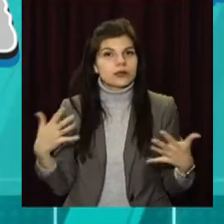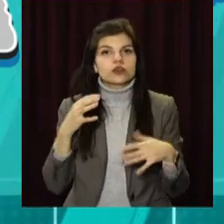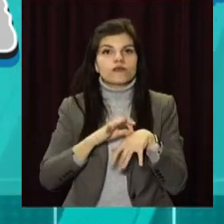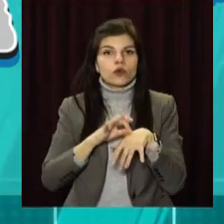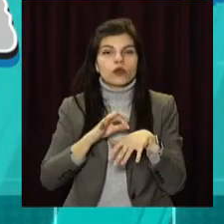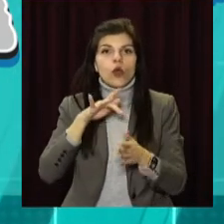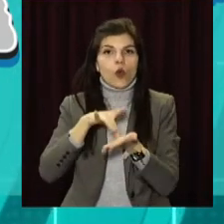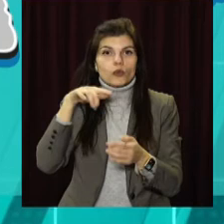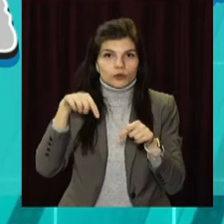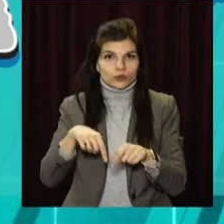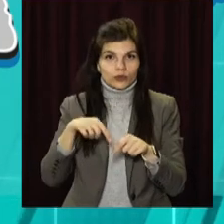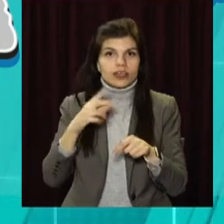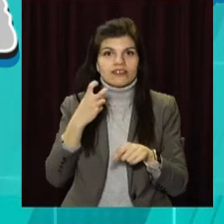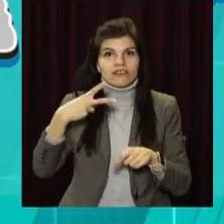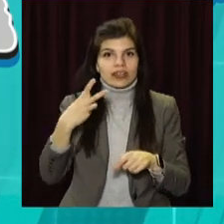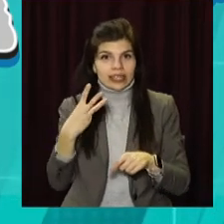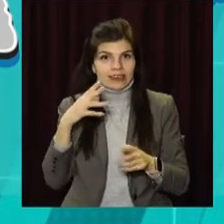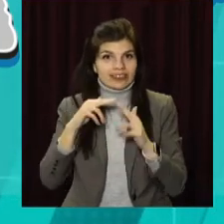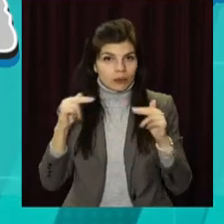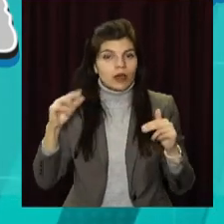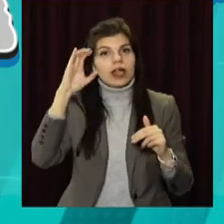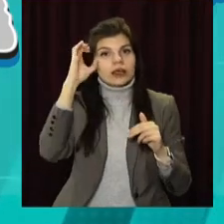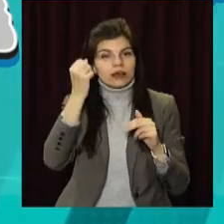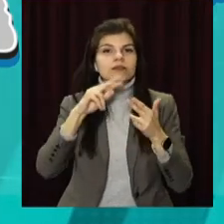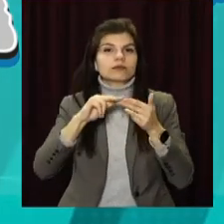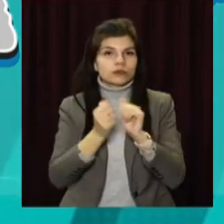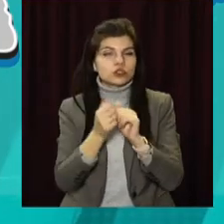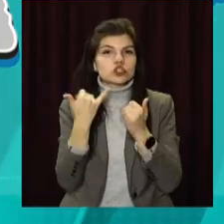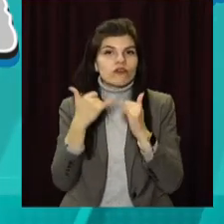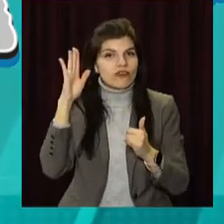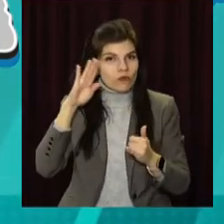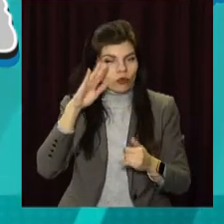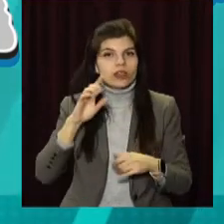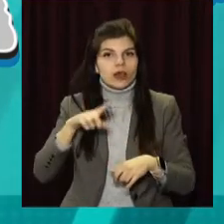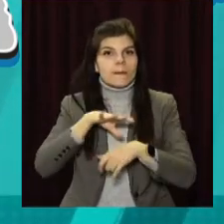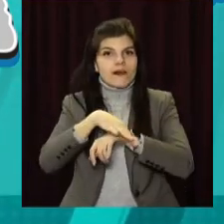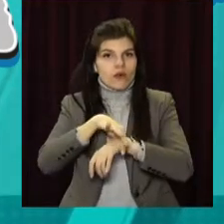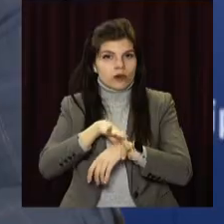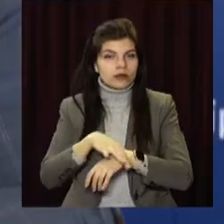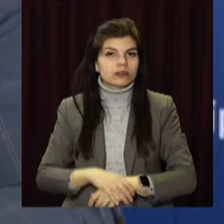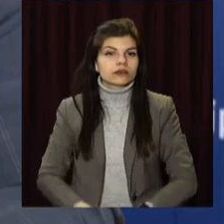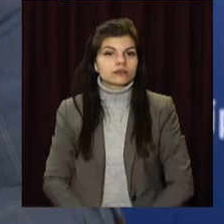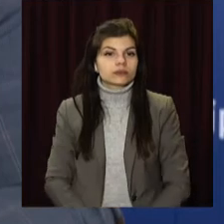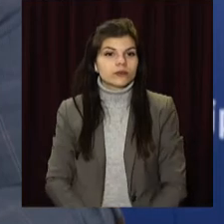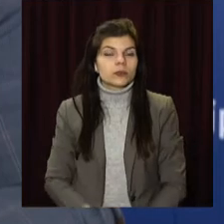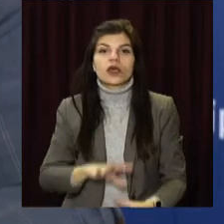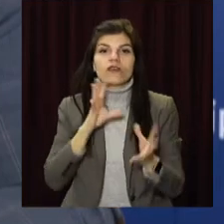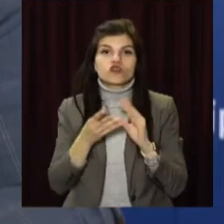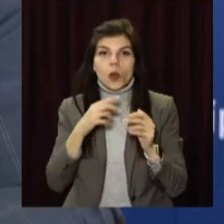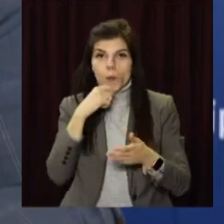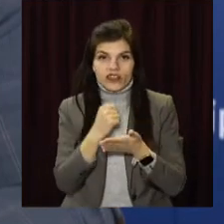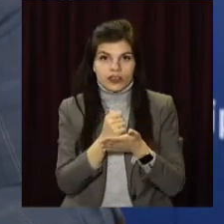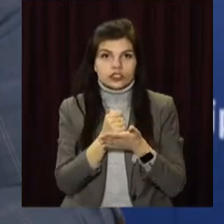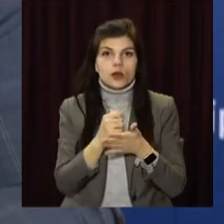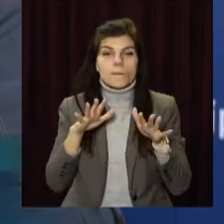обласному центрі – 223, а також у Кривому Розі, Кам'янському, Жовтих Водах та Павлограді. Всього підтверджених